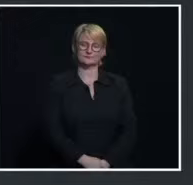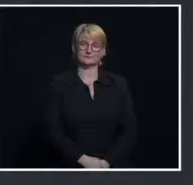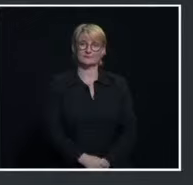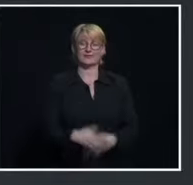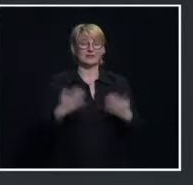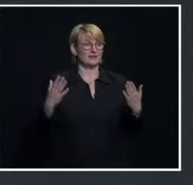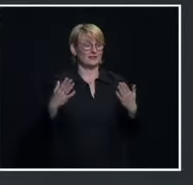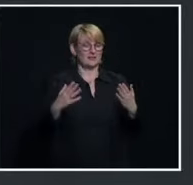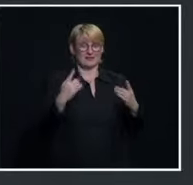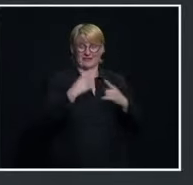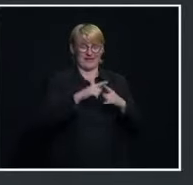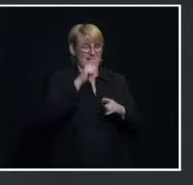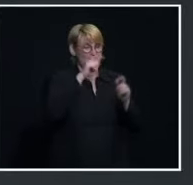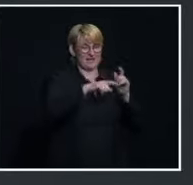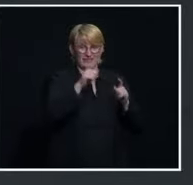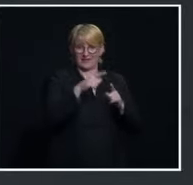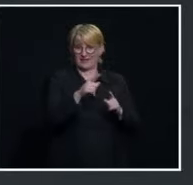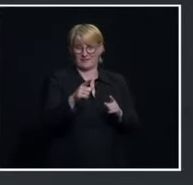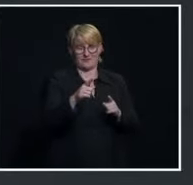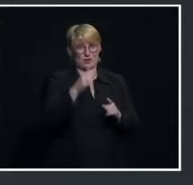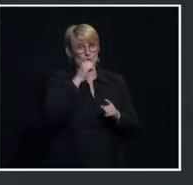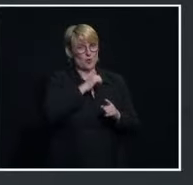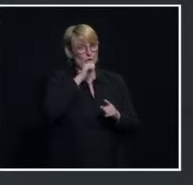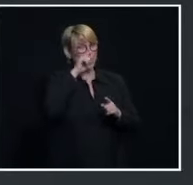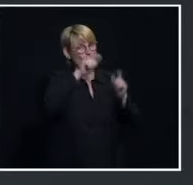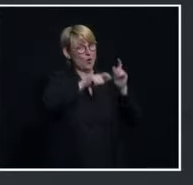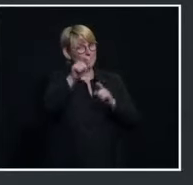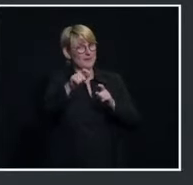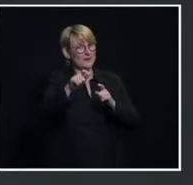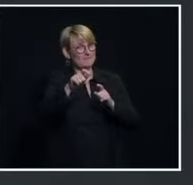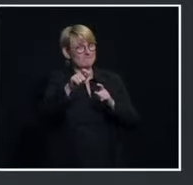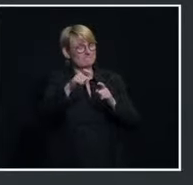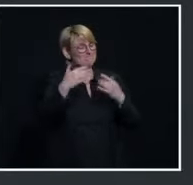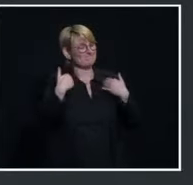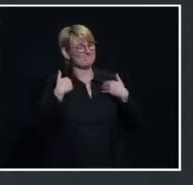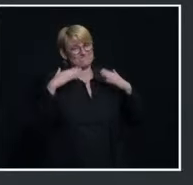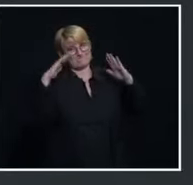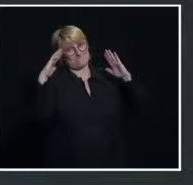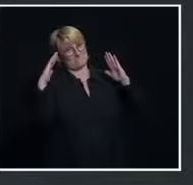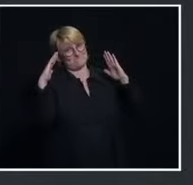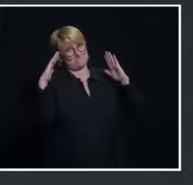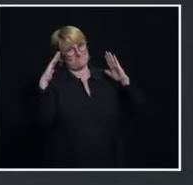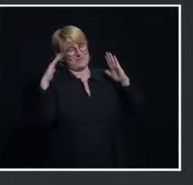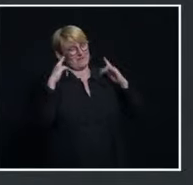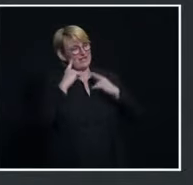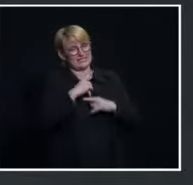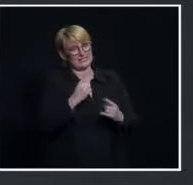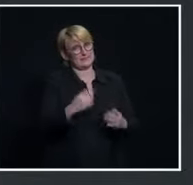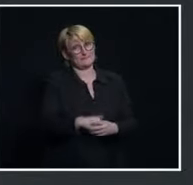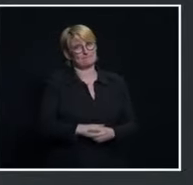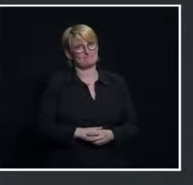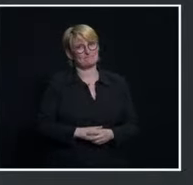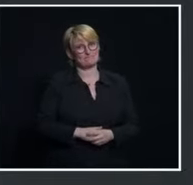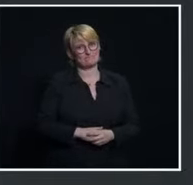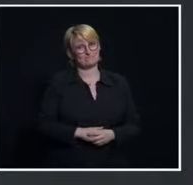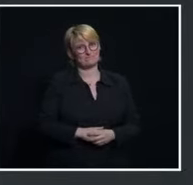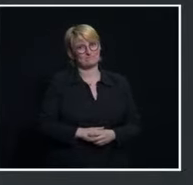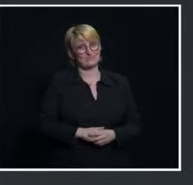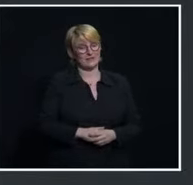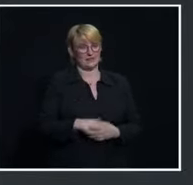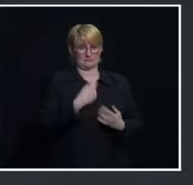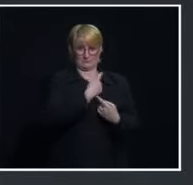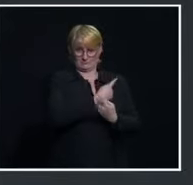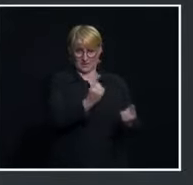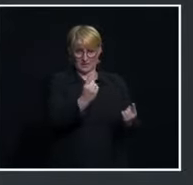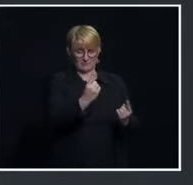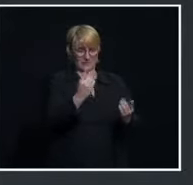Für alle anderen, ganz besonders für die Jüngeren, kann ich so etwas nicht sagen. Welche